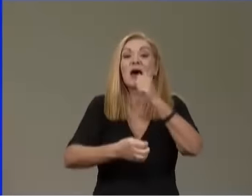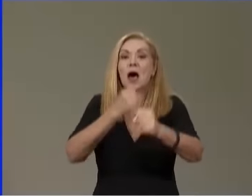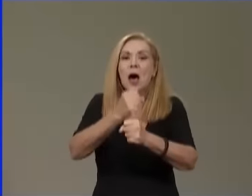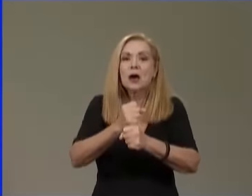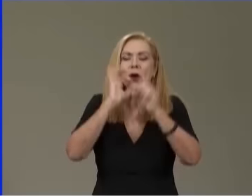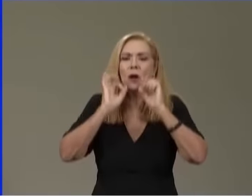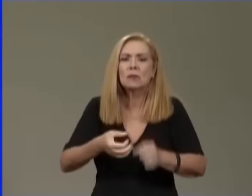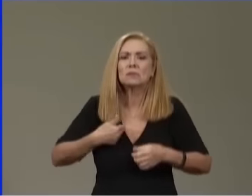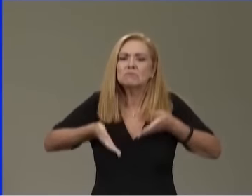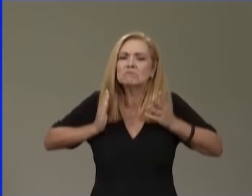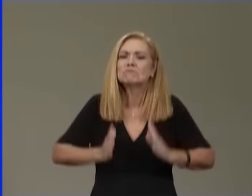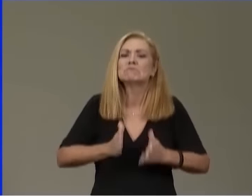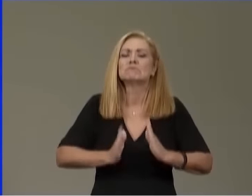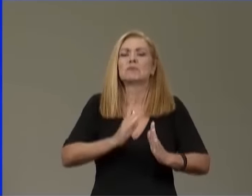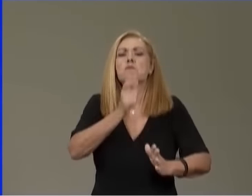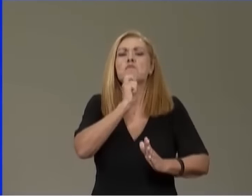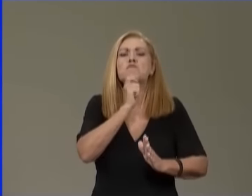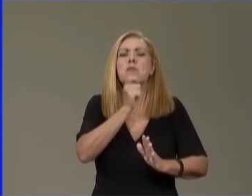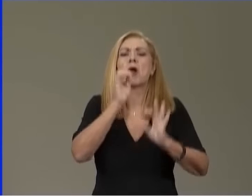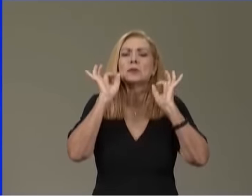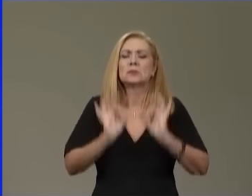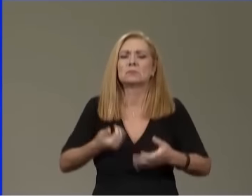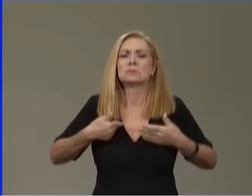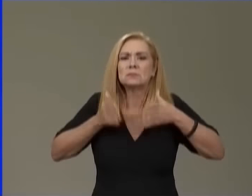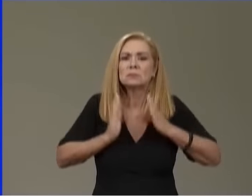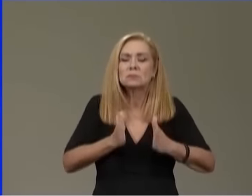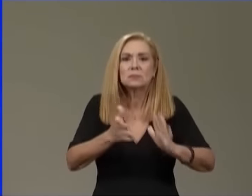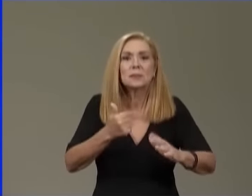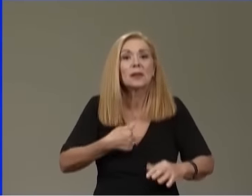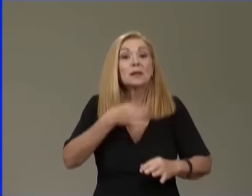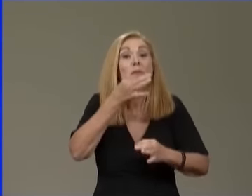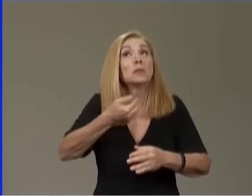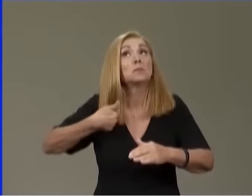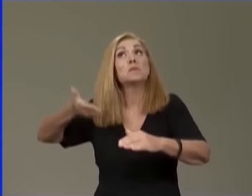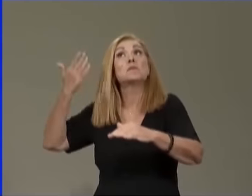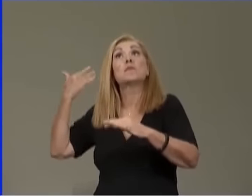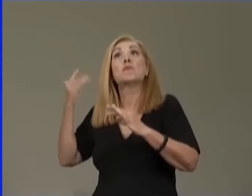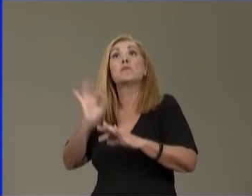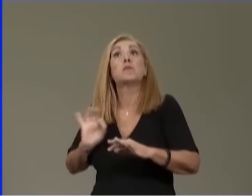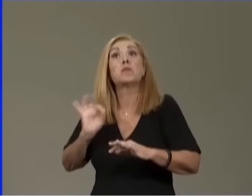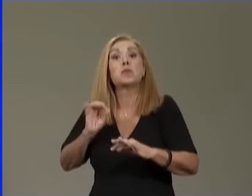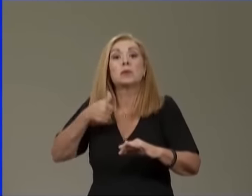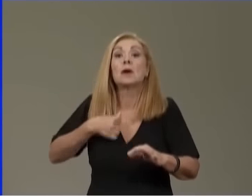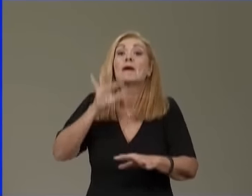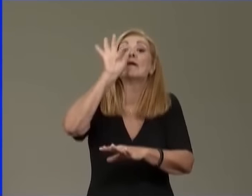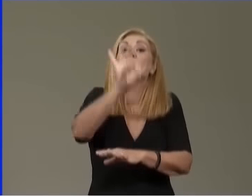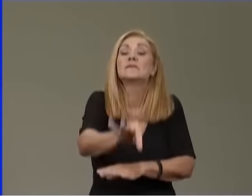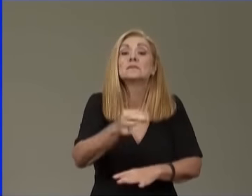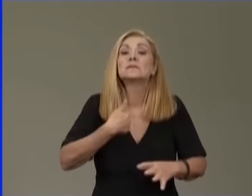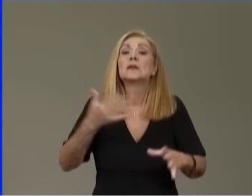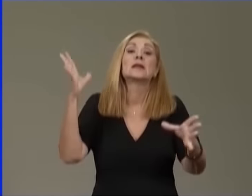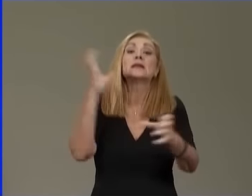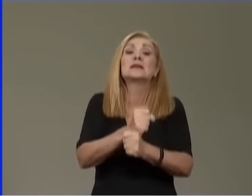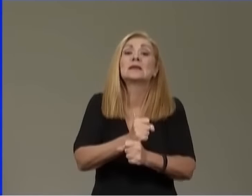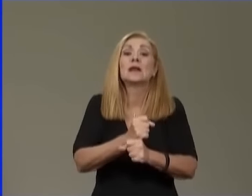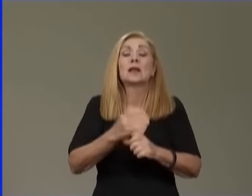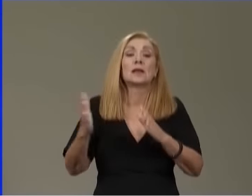πολιτικής διαδρομής. Για να θυμίσω πού ήμασταν και πού φτάσαμε, τι πετύχαμε μέσα